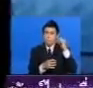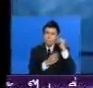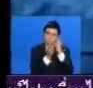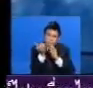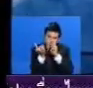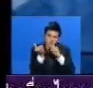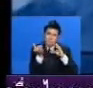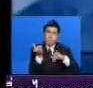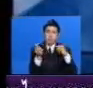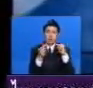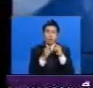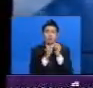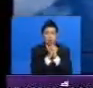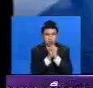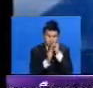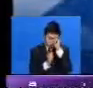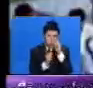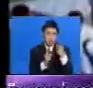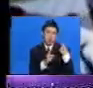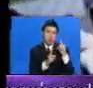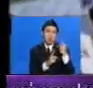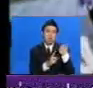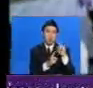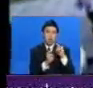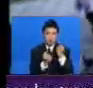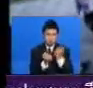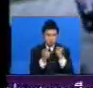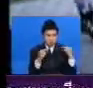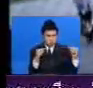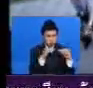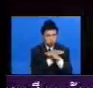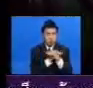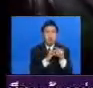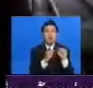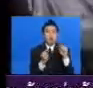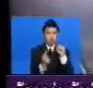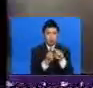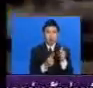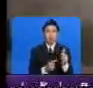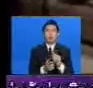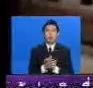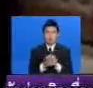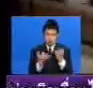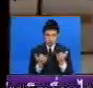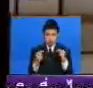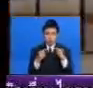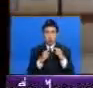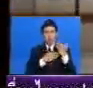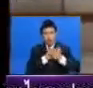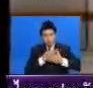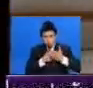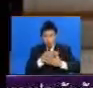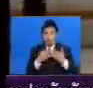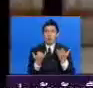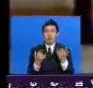แล้วจีนกับอินเดียเองก็ได้ประโยชน์ตรงที่มีเส้นทางเชื่อมโยงถึงกันได้มากขึ้นการสร้างทางรถไฟและทำถนนเ